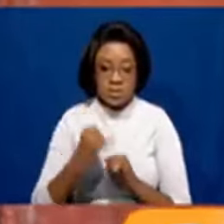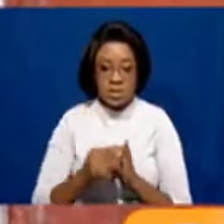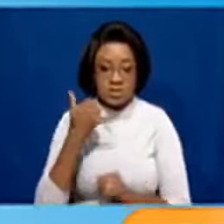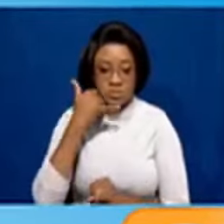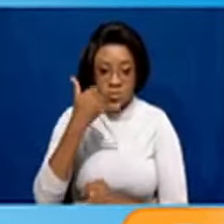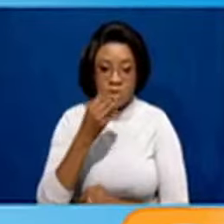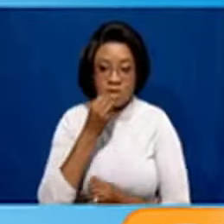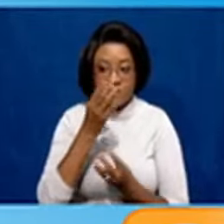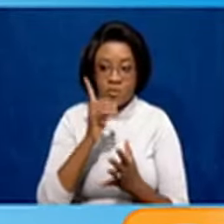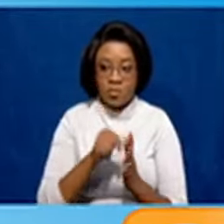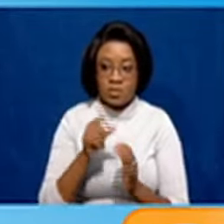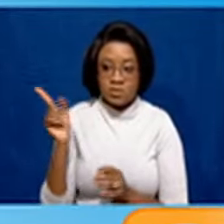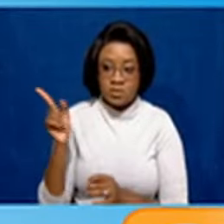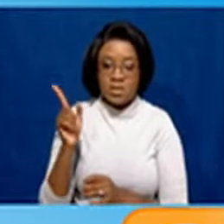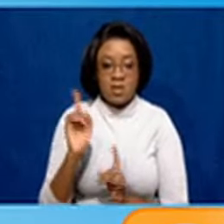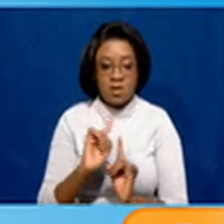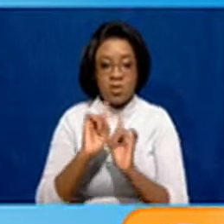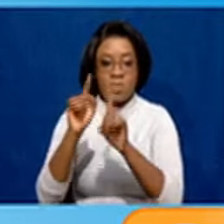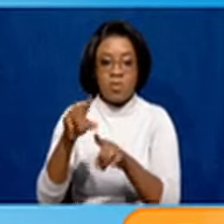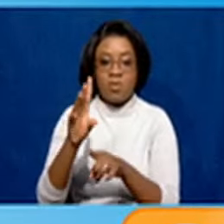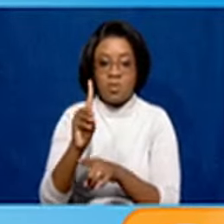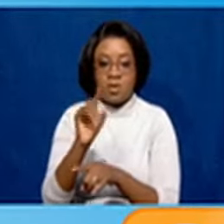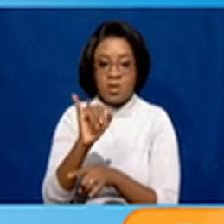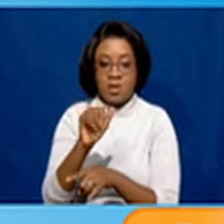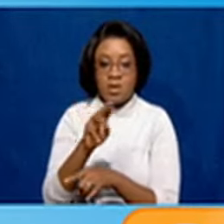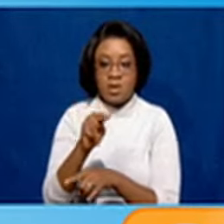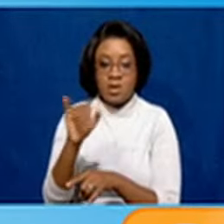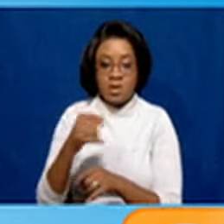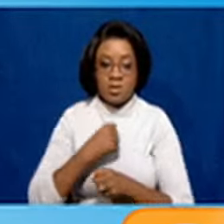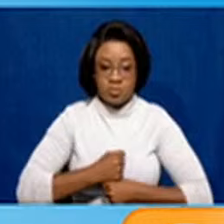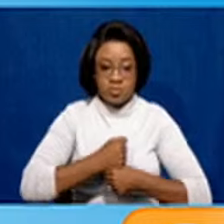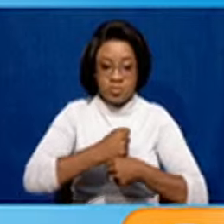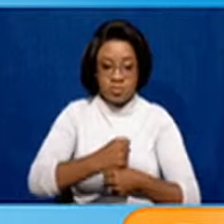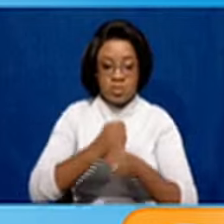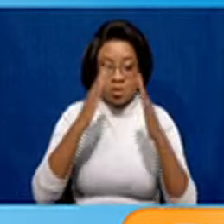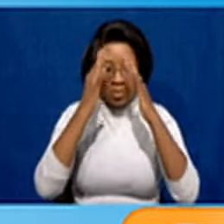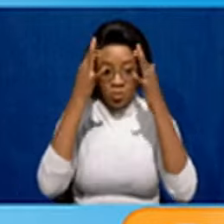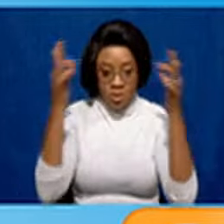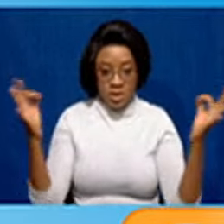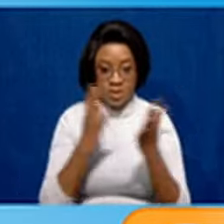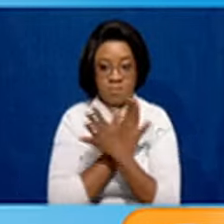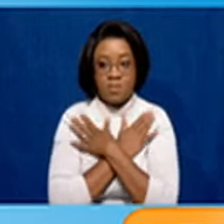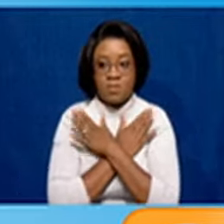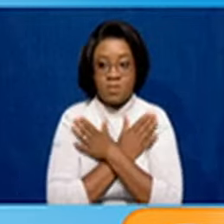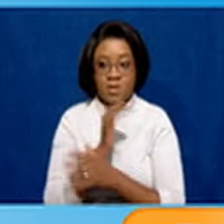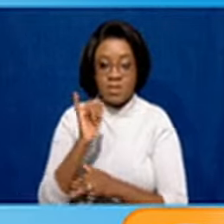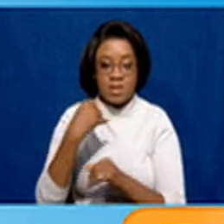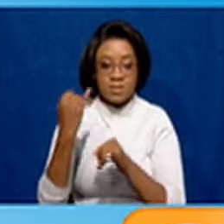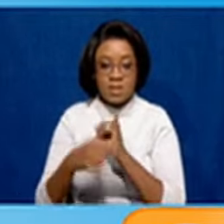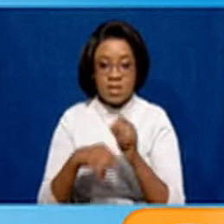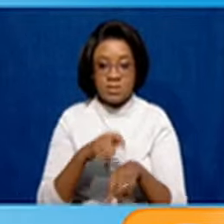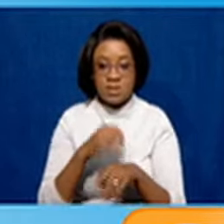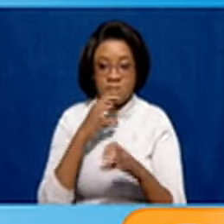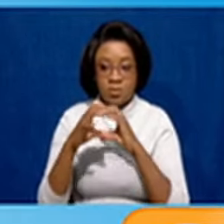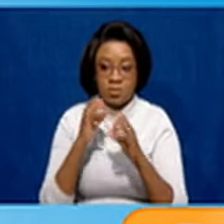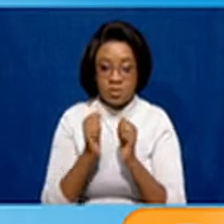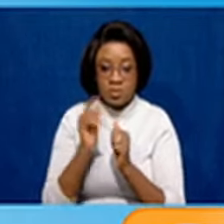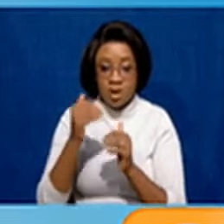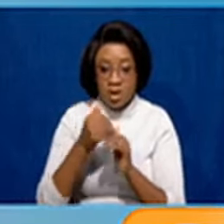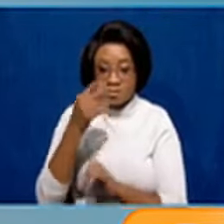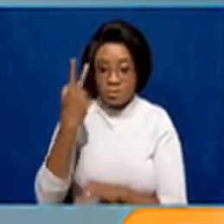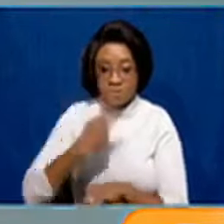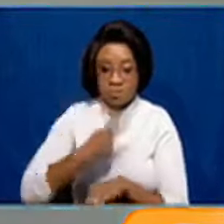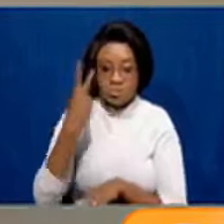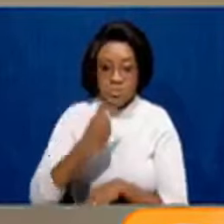ni marehemu kuwa anaelekea Diani kusimamia harusi ya rafikie, ndio ilikuwa mara ya mwisho kusema naye. Siku mbili